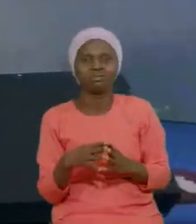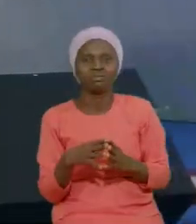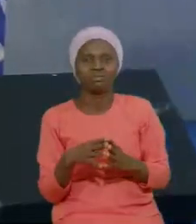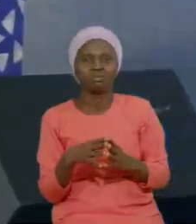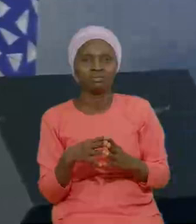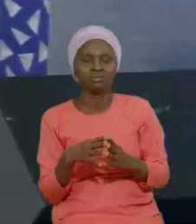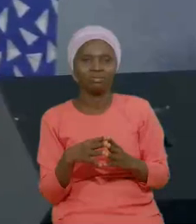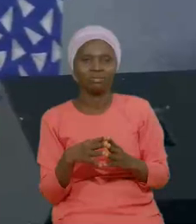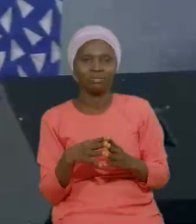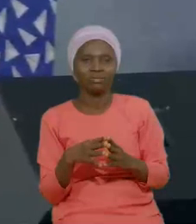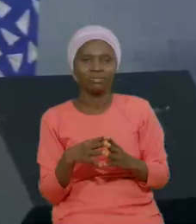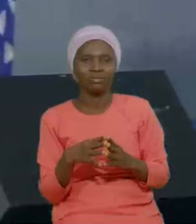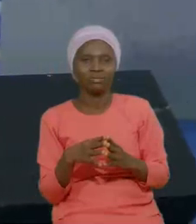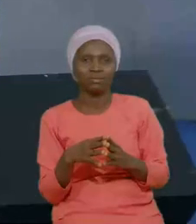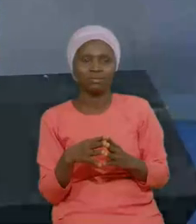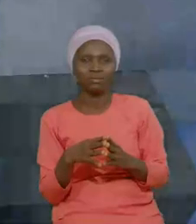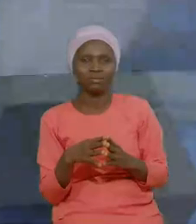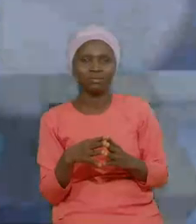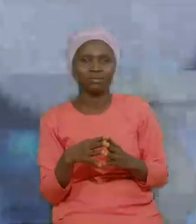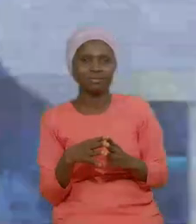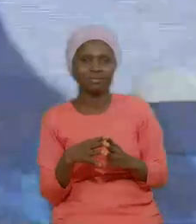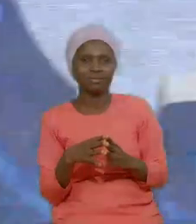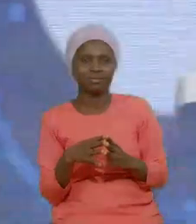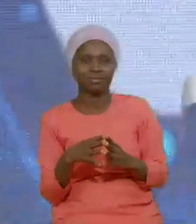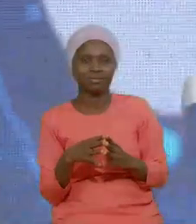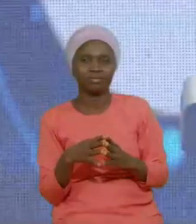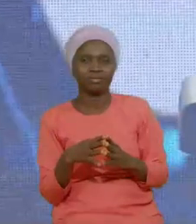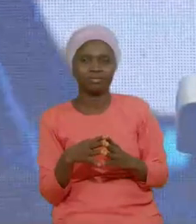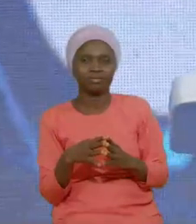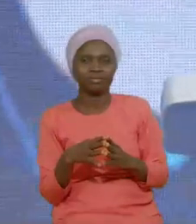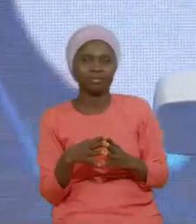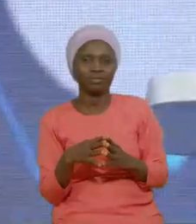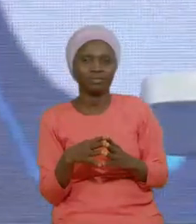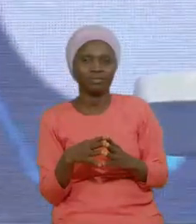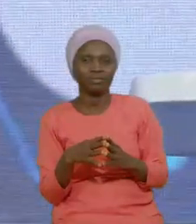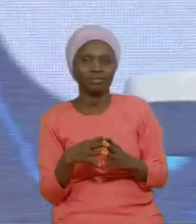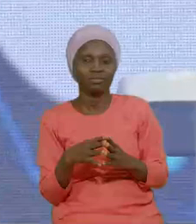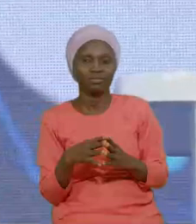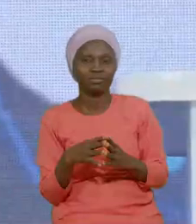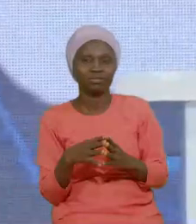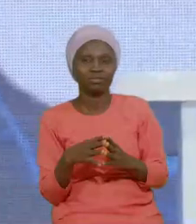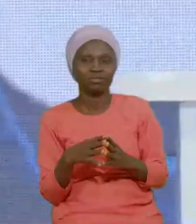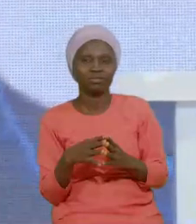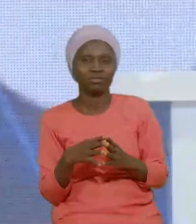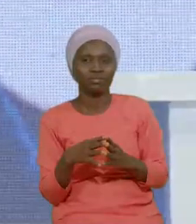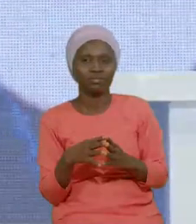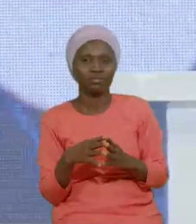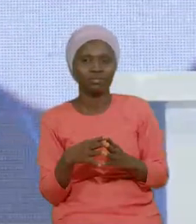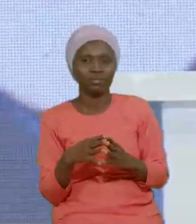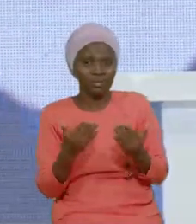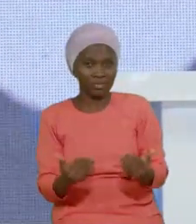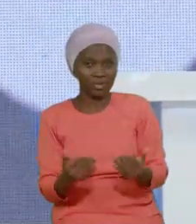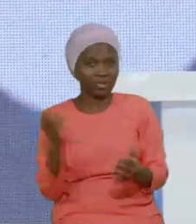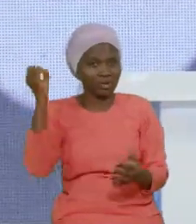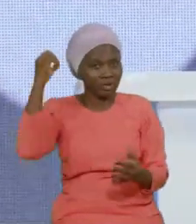Et si de telles personnes sont dans une classe, lorsque le professeur ou l'enseignant est en train d'enseigner, ils sont en train d'utiliser leurs jouets, en train de dérouler bien des